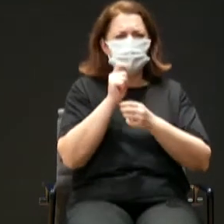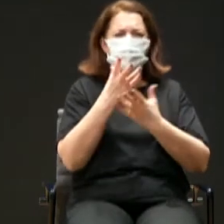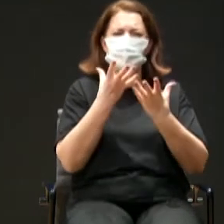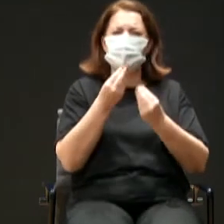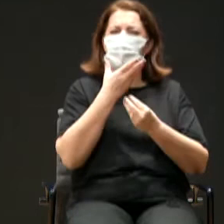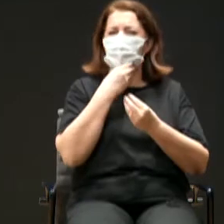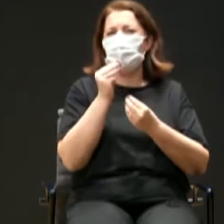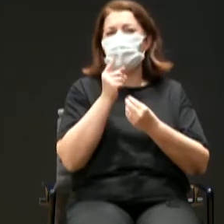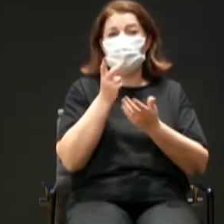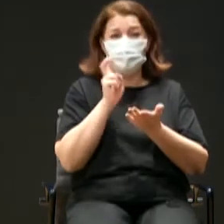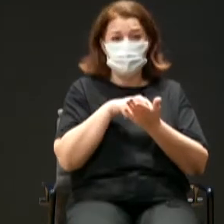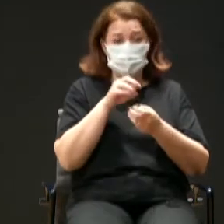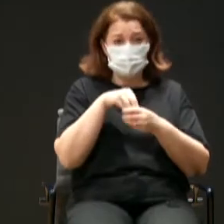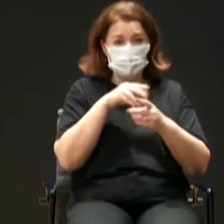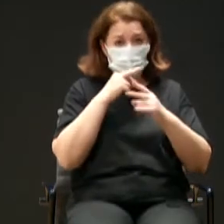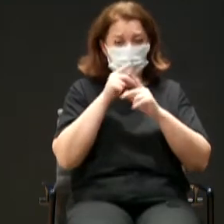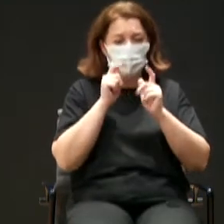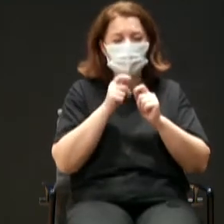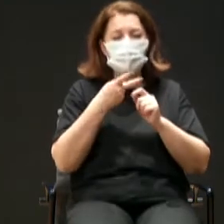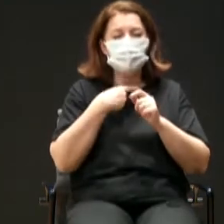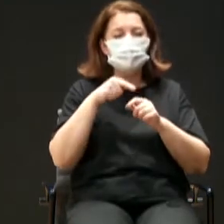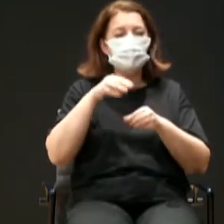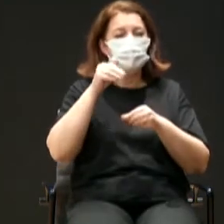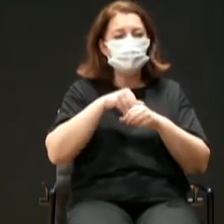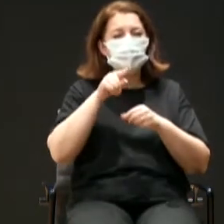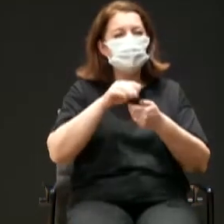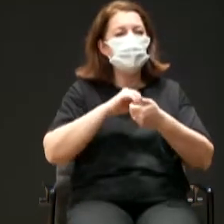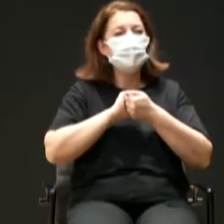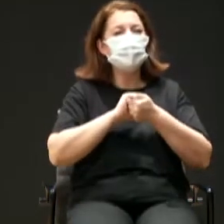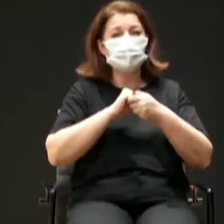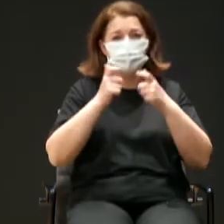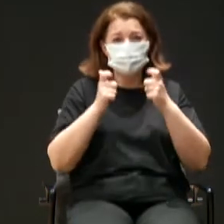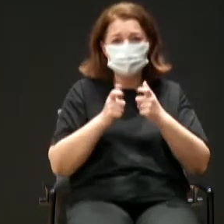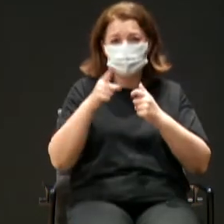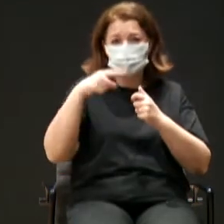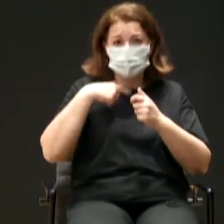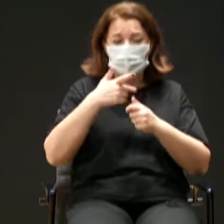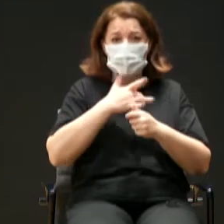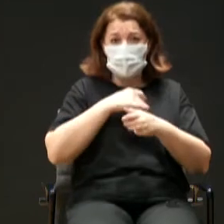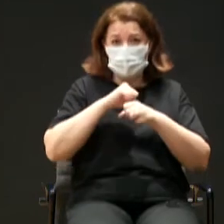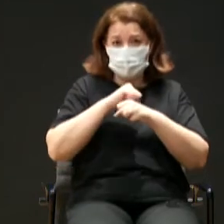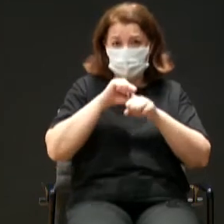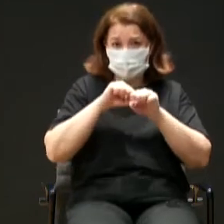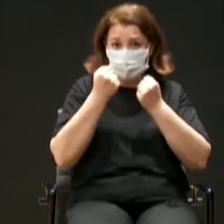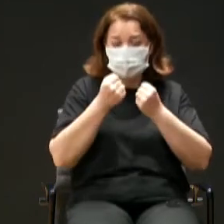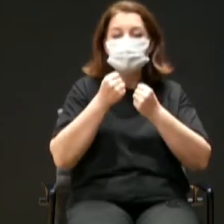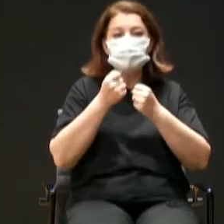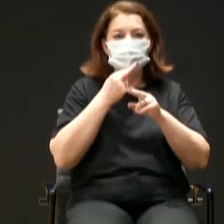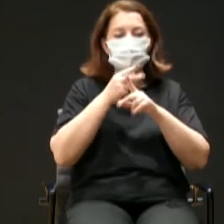için çıkıp konuşuyorsanız ve biz bu mecliste, bu dost ortamında birbirimizi kıracak şekilde konuşmalar